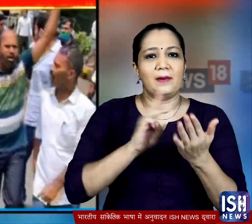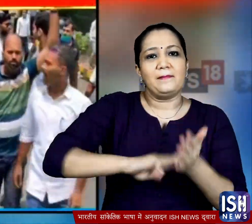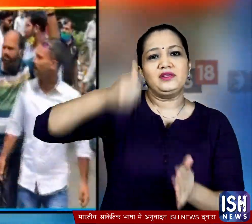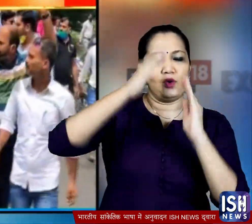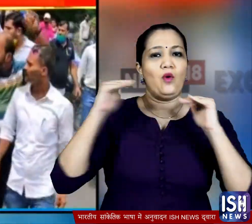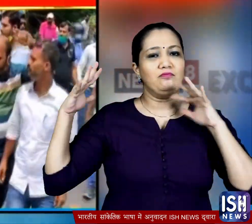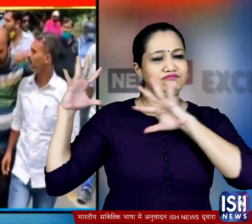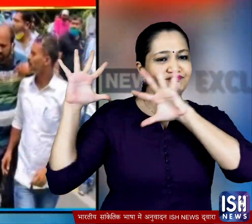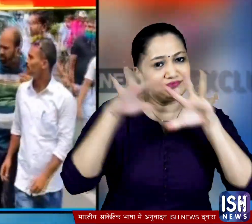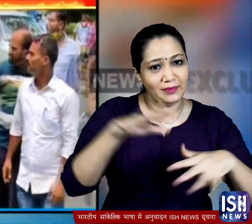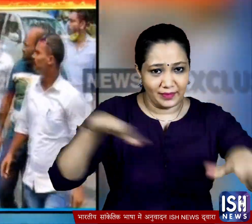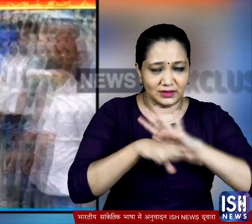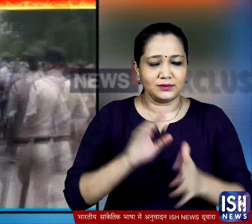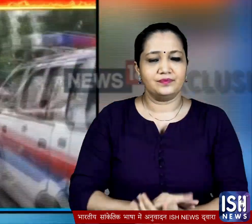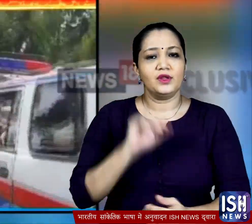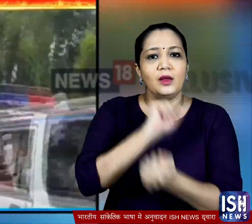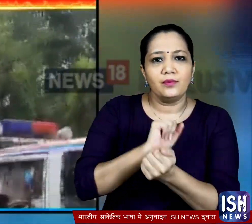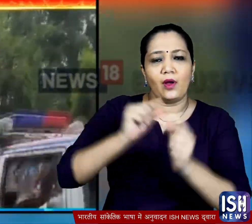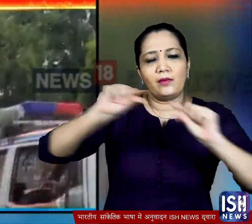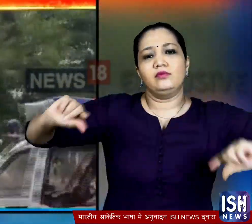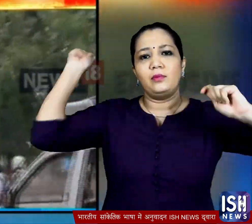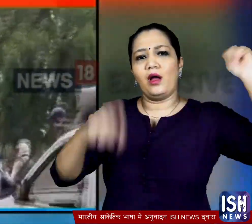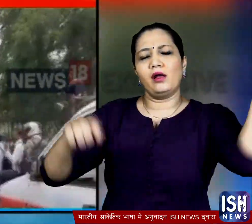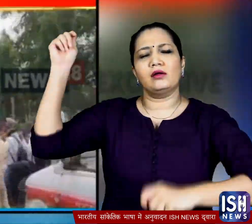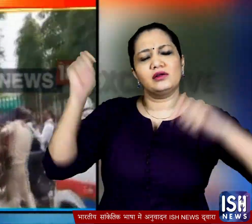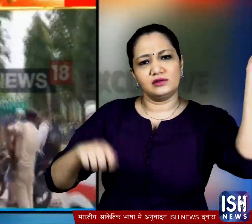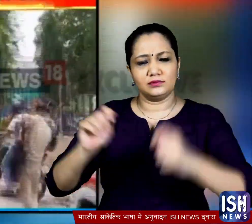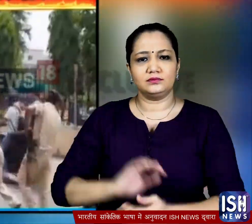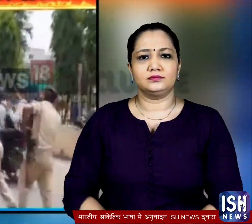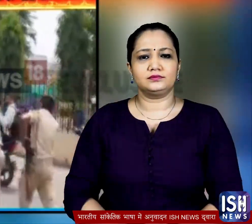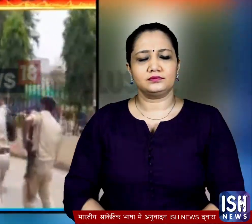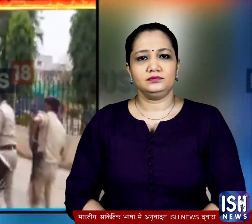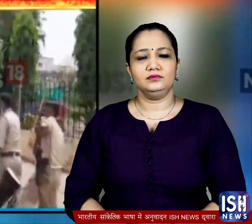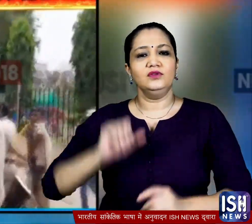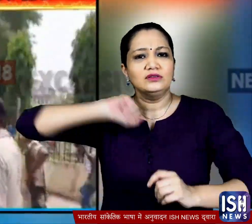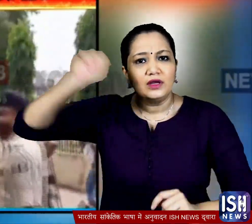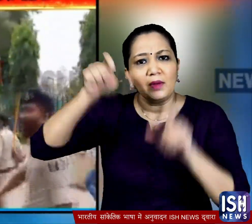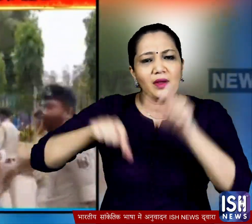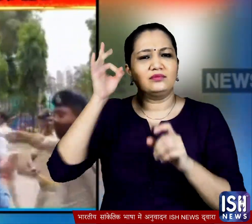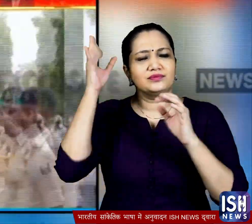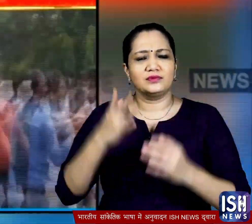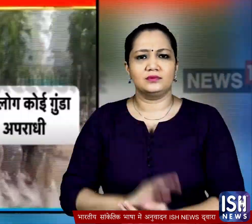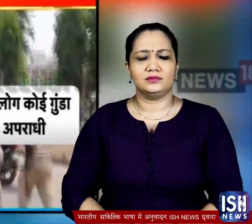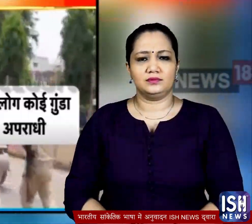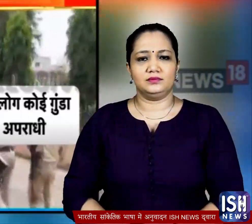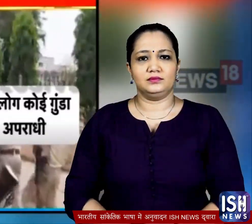शिक्षा मंत्री के घर का घेराव करने की कोशिश की तो पुलिस ने उन पर लाठियां भांजनी शुरू कर दी। इस कार्रवाई पर प्रदर्शनकारी भड़क